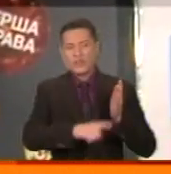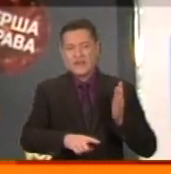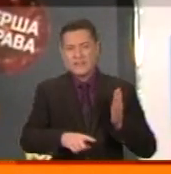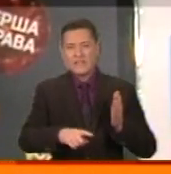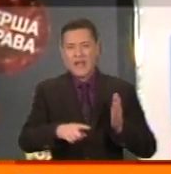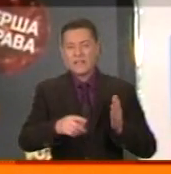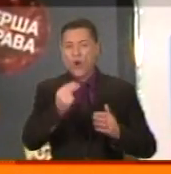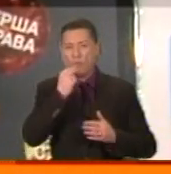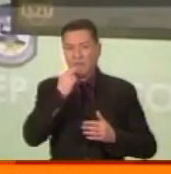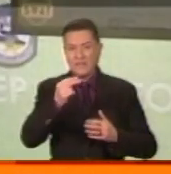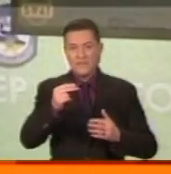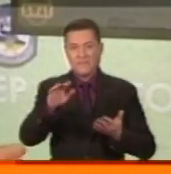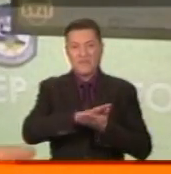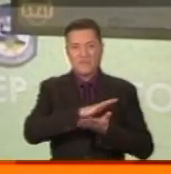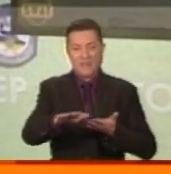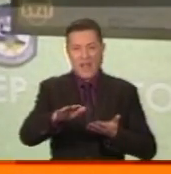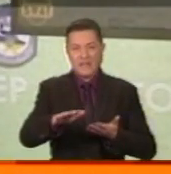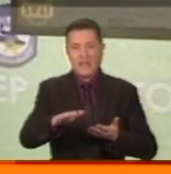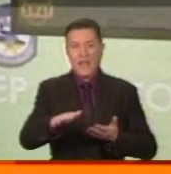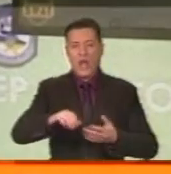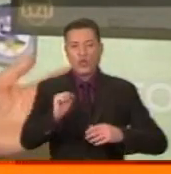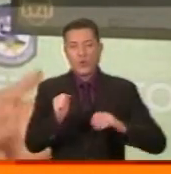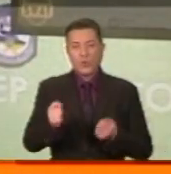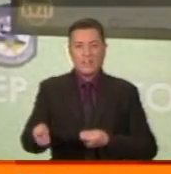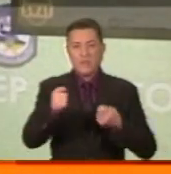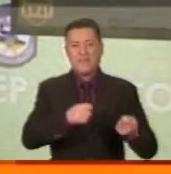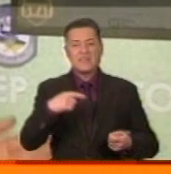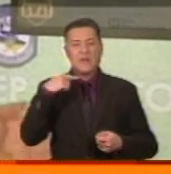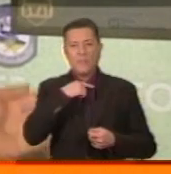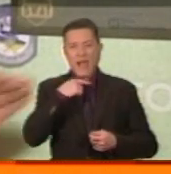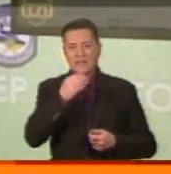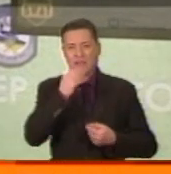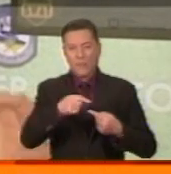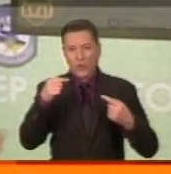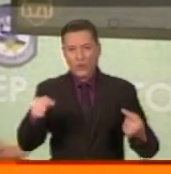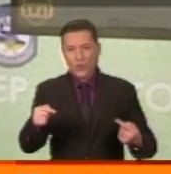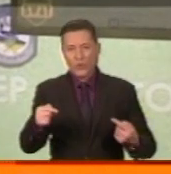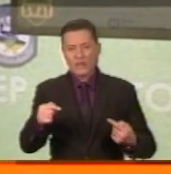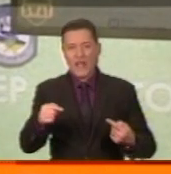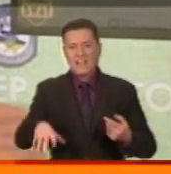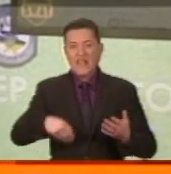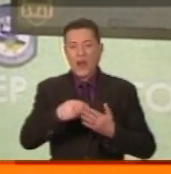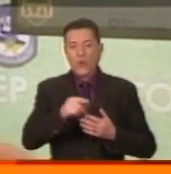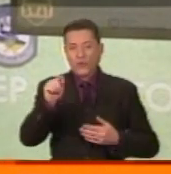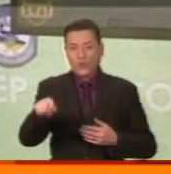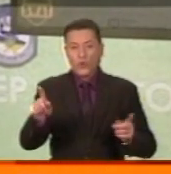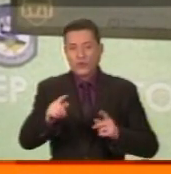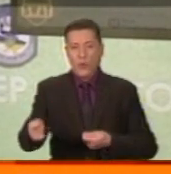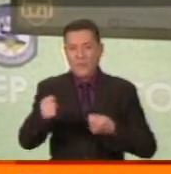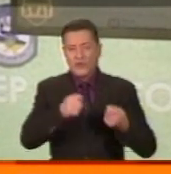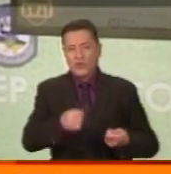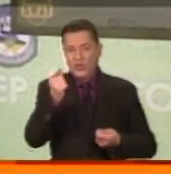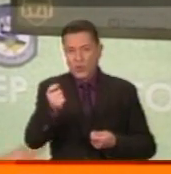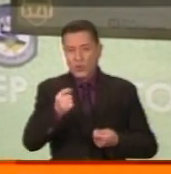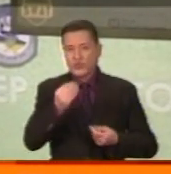підвішаний друзі привезли м'яса продукти якісь свої тобість і ще за рахунок того що ще підвозять трішки